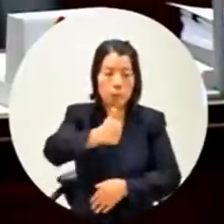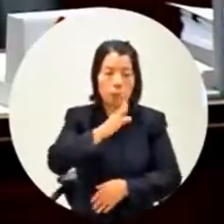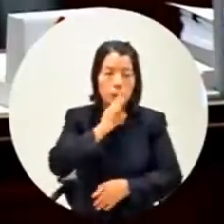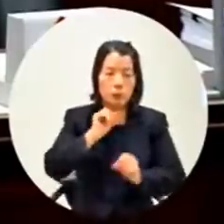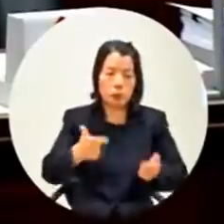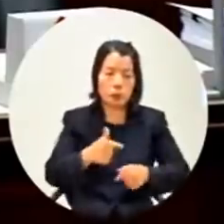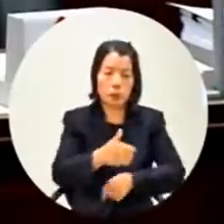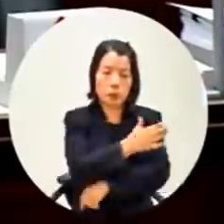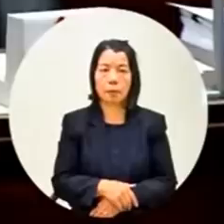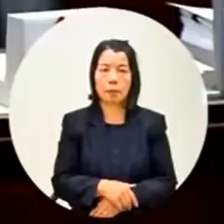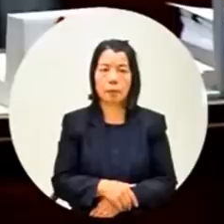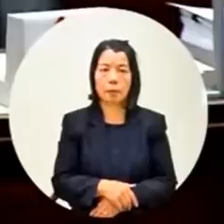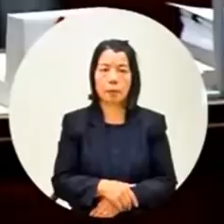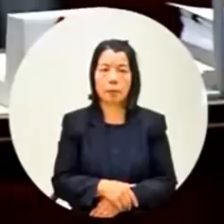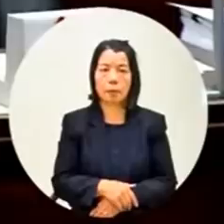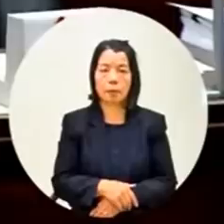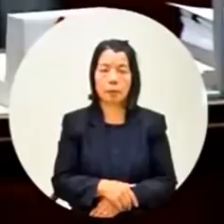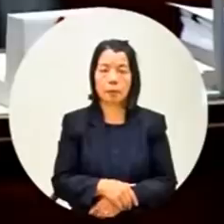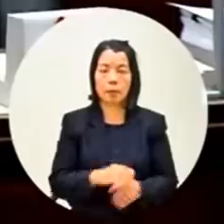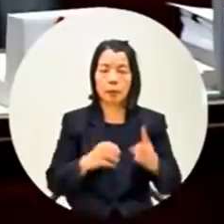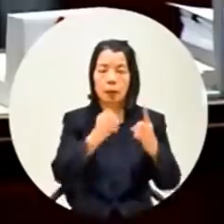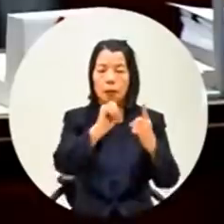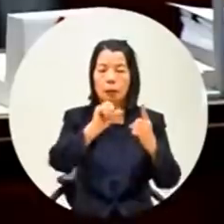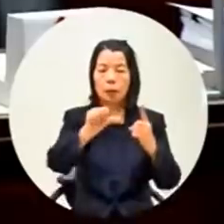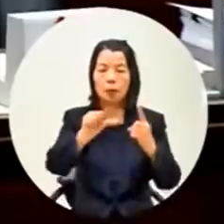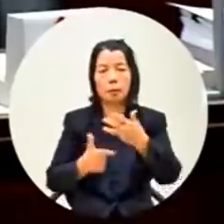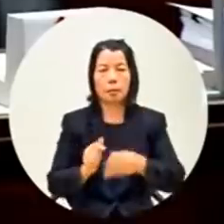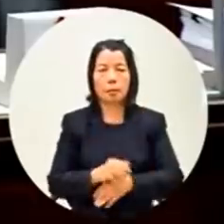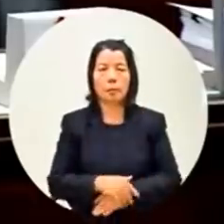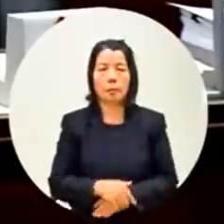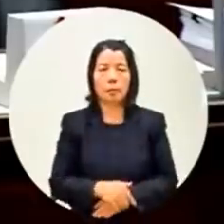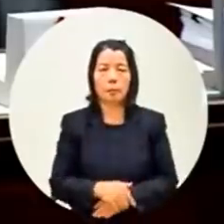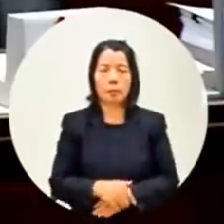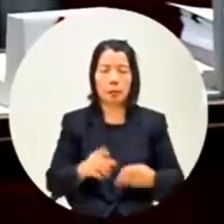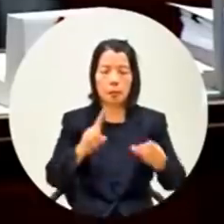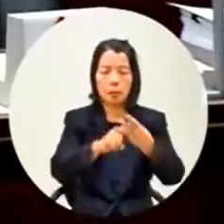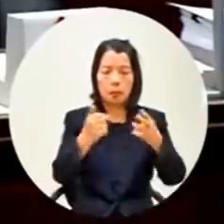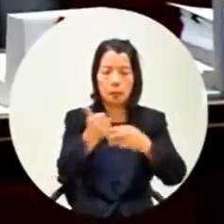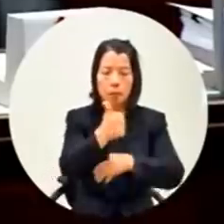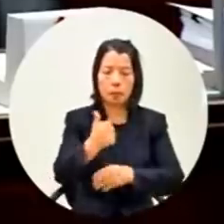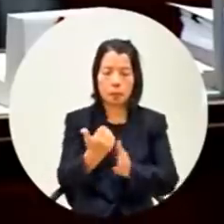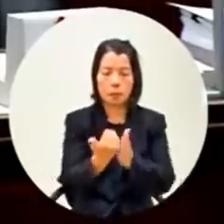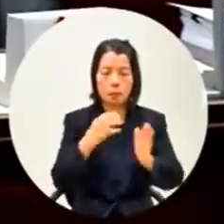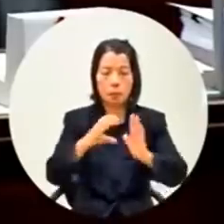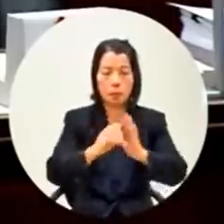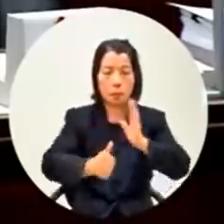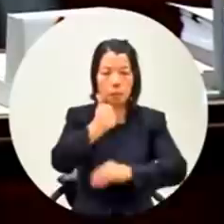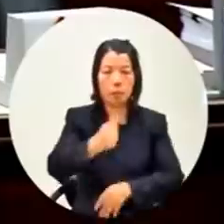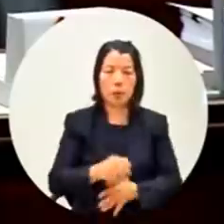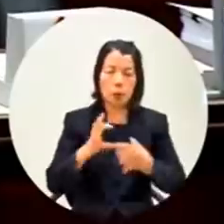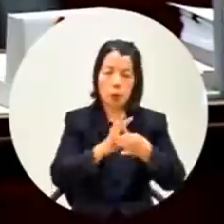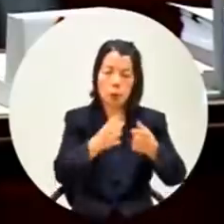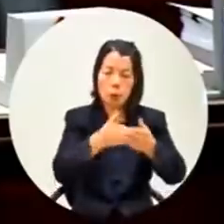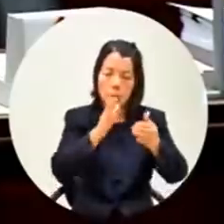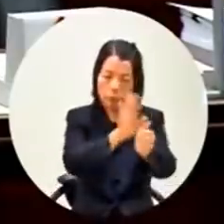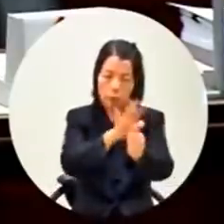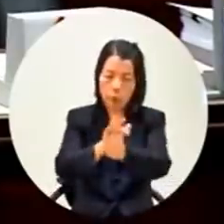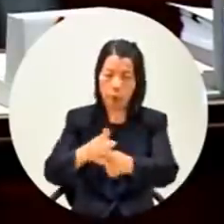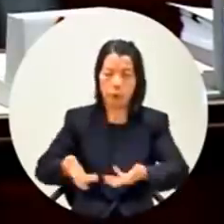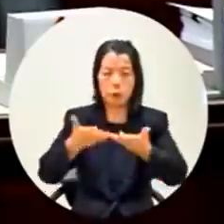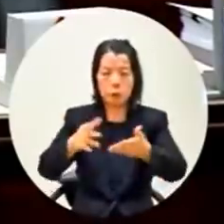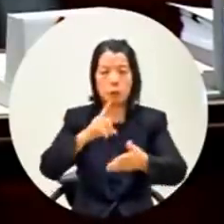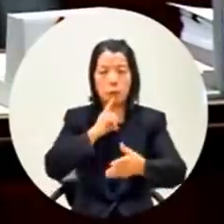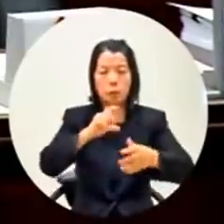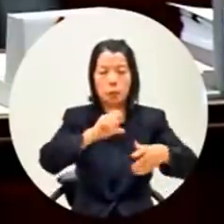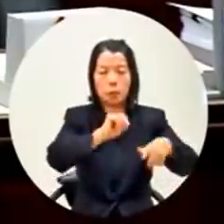陈局市长吗？105年的8月16号，王端仁前局长为了要帮助庆富集